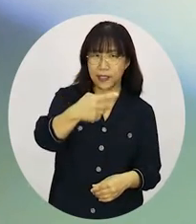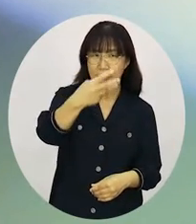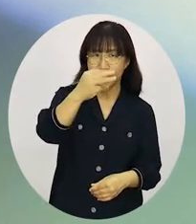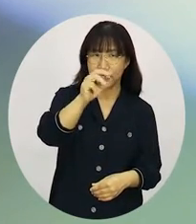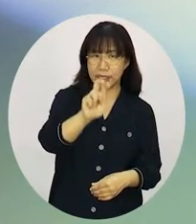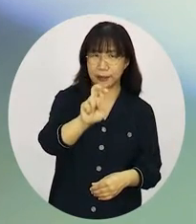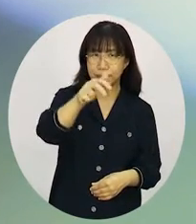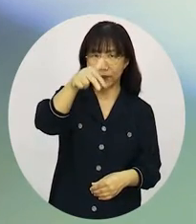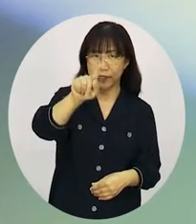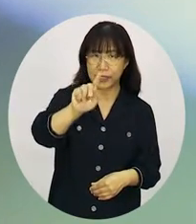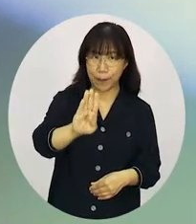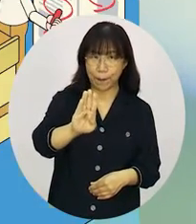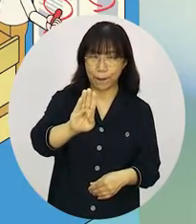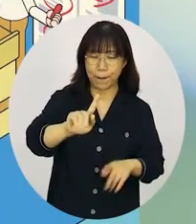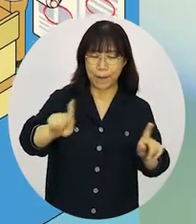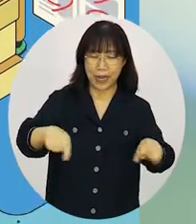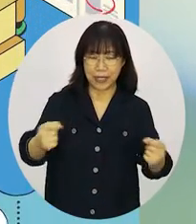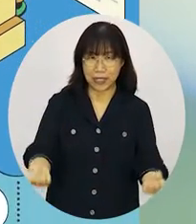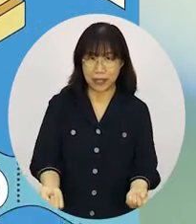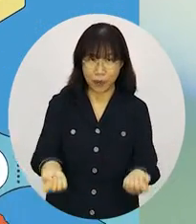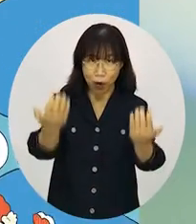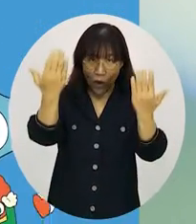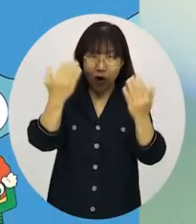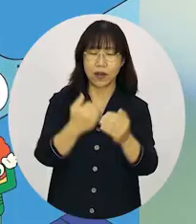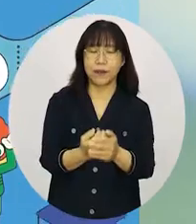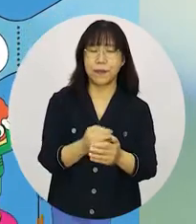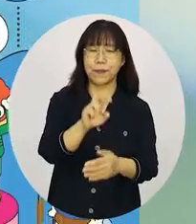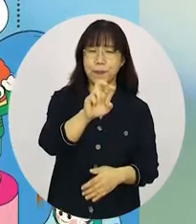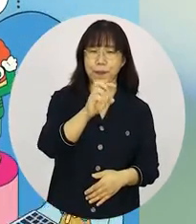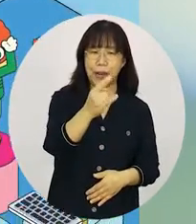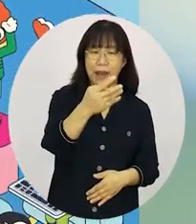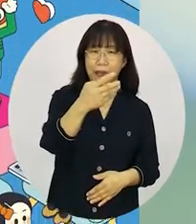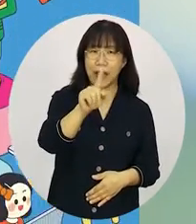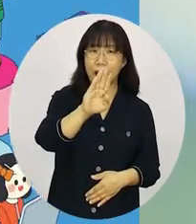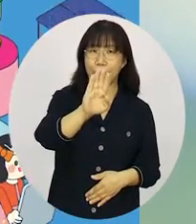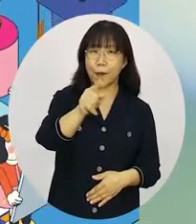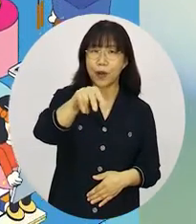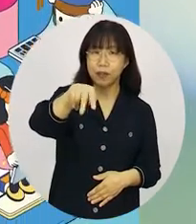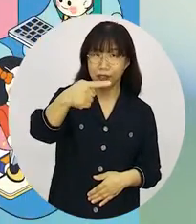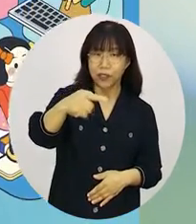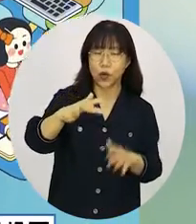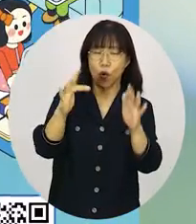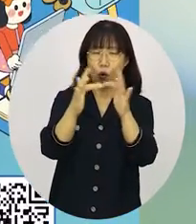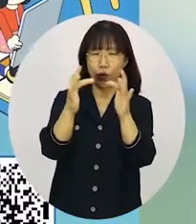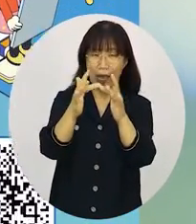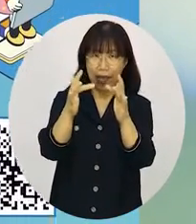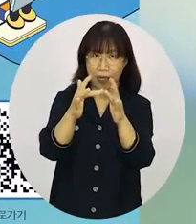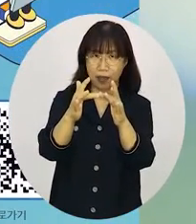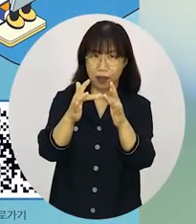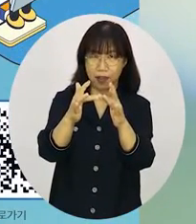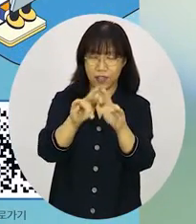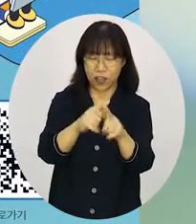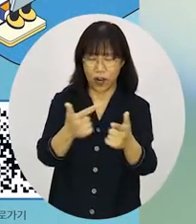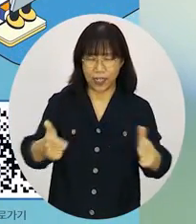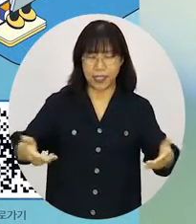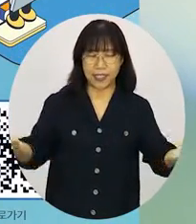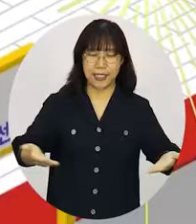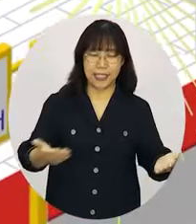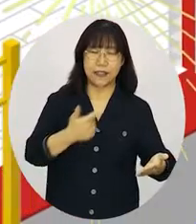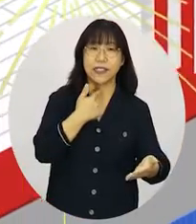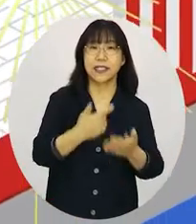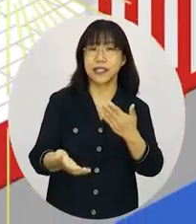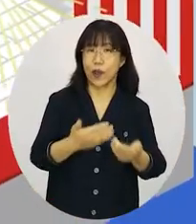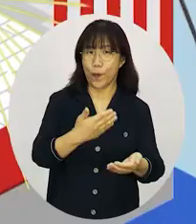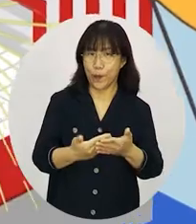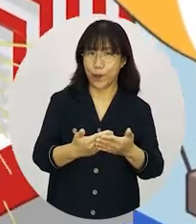드림자 페스티벌은 빠르게 변화하는 환경에 발맞춰 메타버스 온라인 공간을 통한 다양한 직업체험을 준비했습니다.